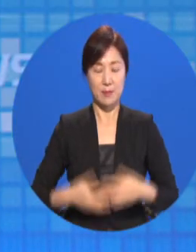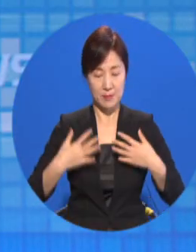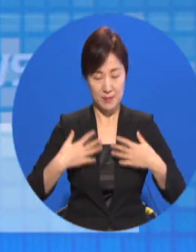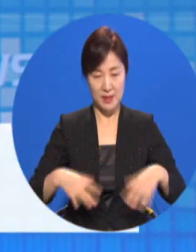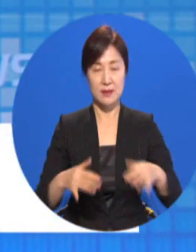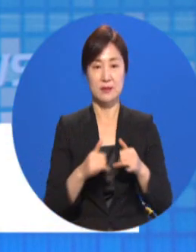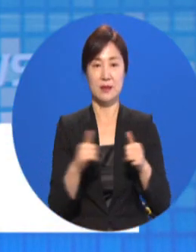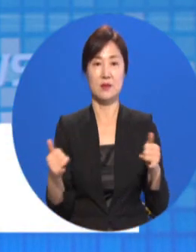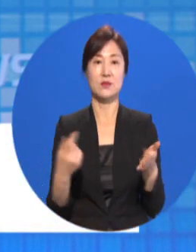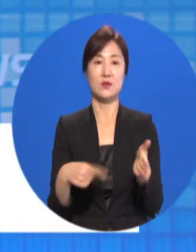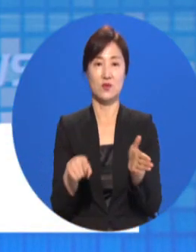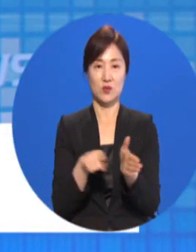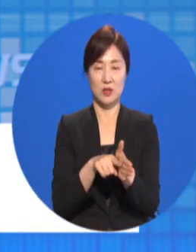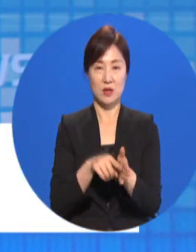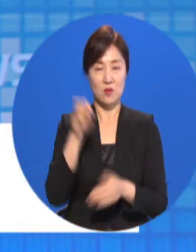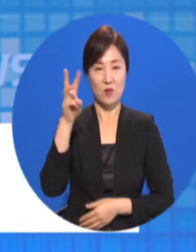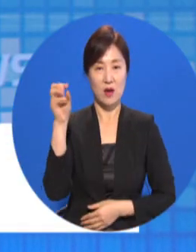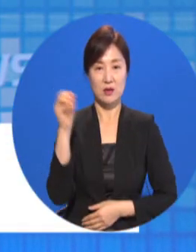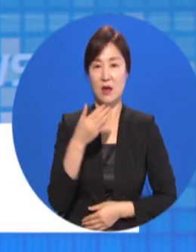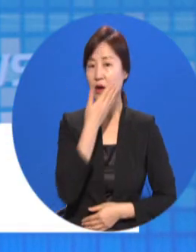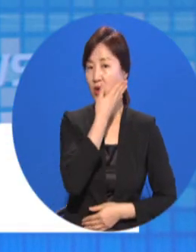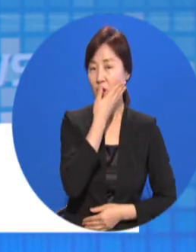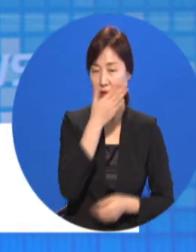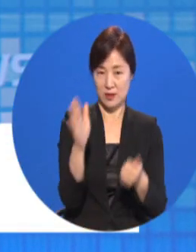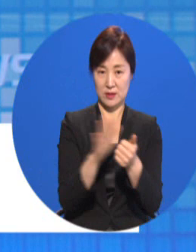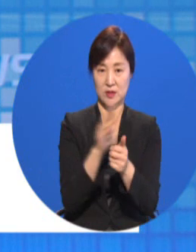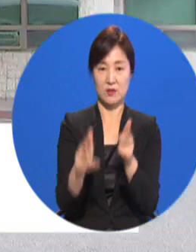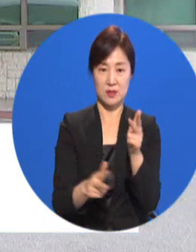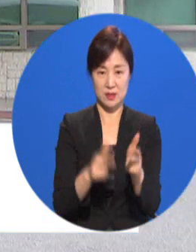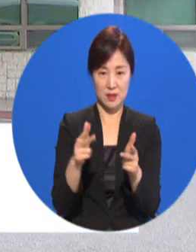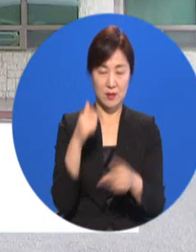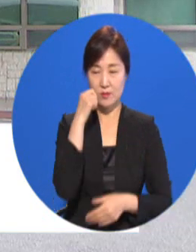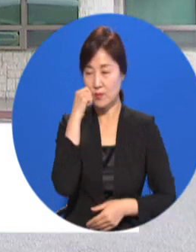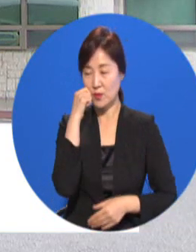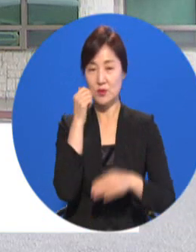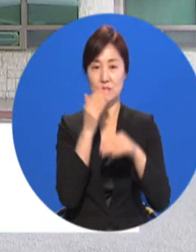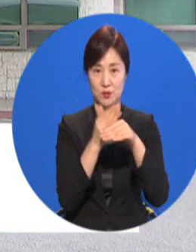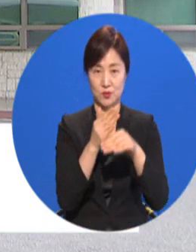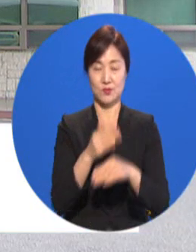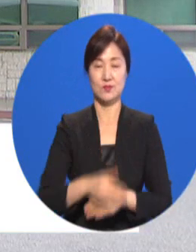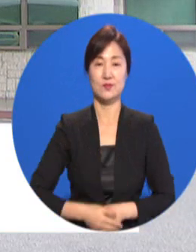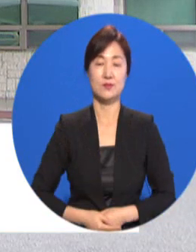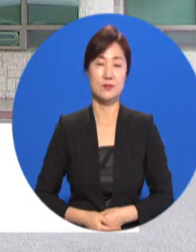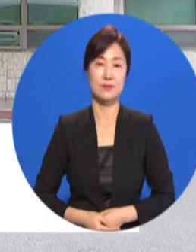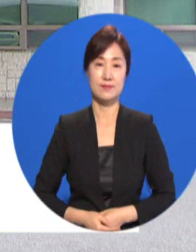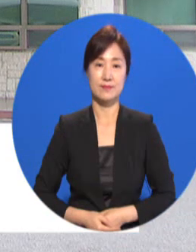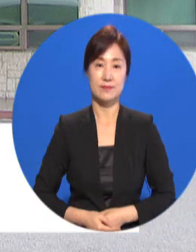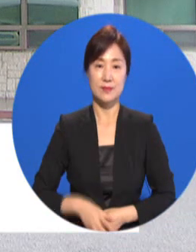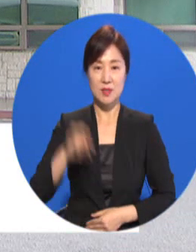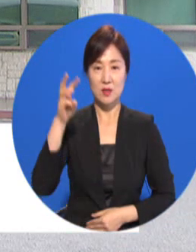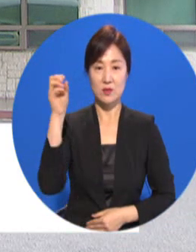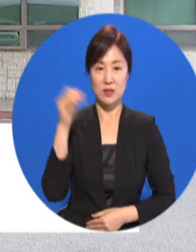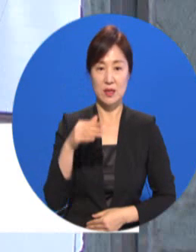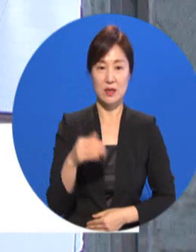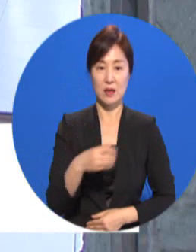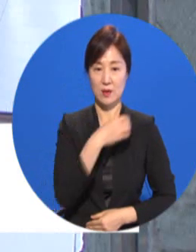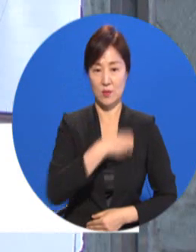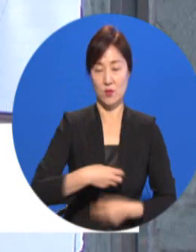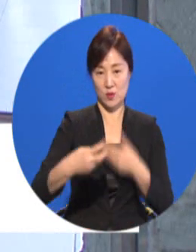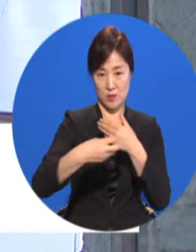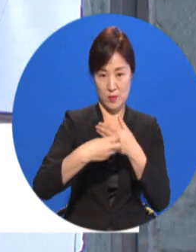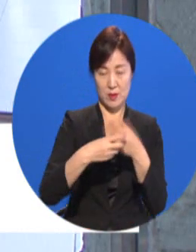실시되는 광양시 에 영양 지원사업이 호응을 얻고 있는 것으로 조사됐습니다 광양시 보건소에 따르면